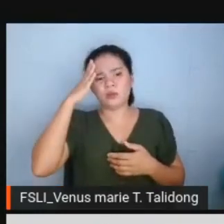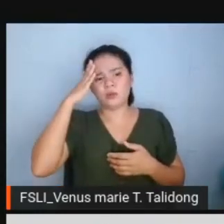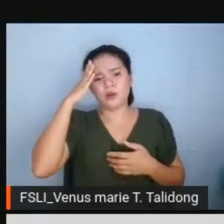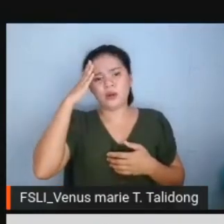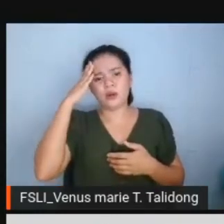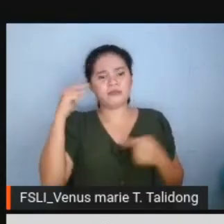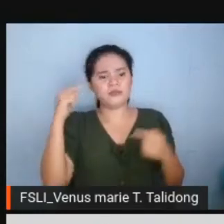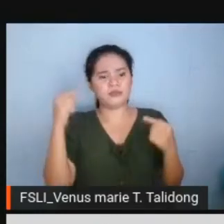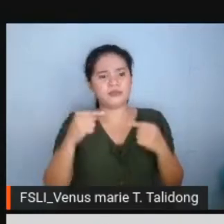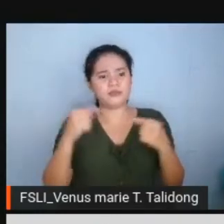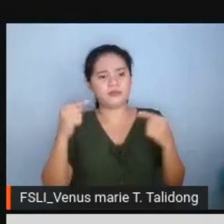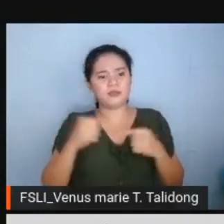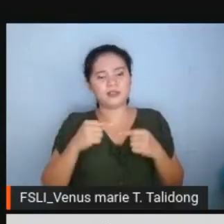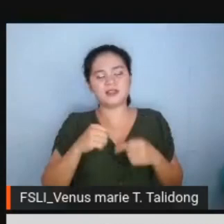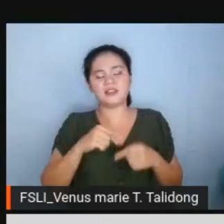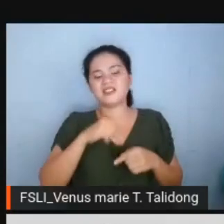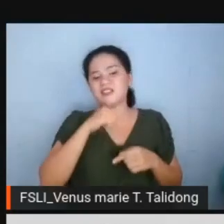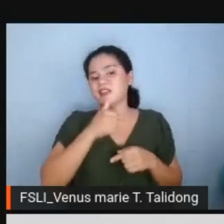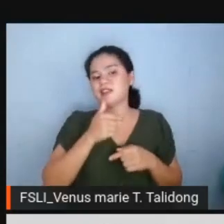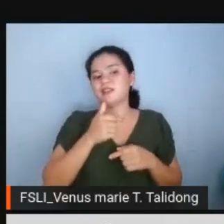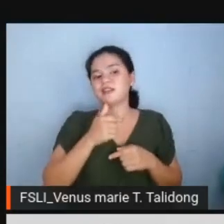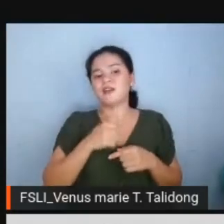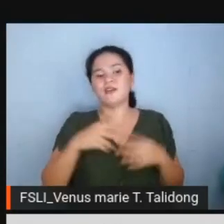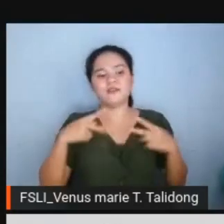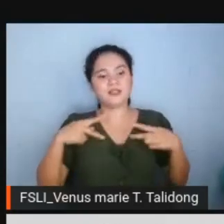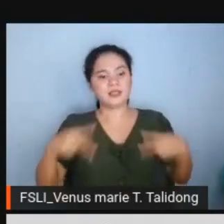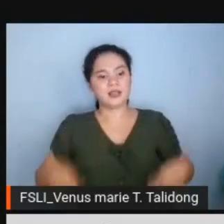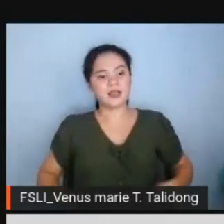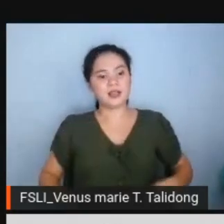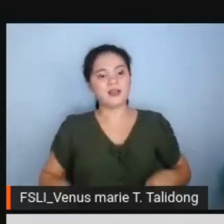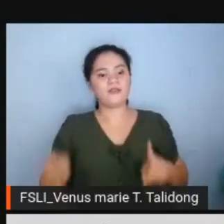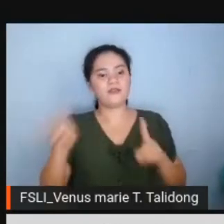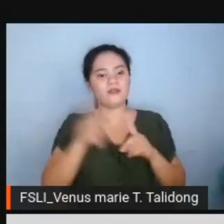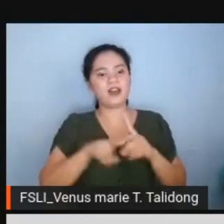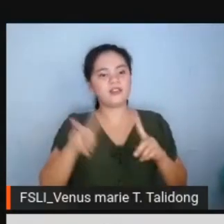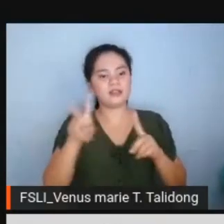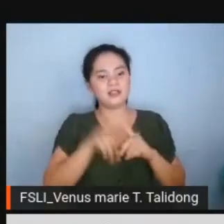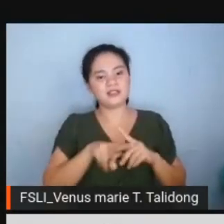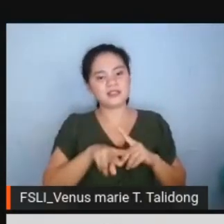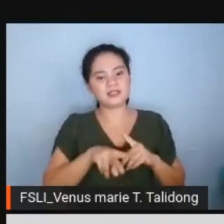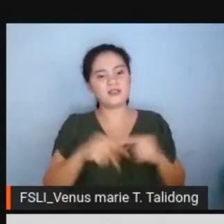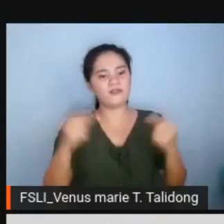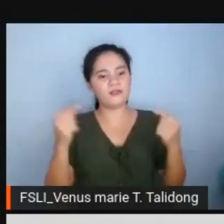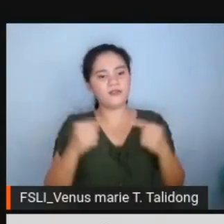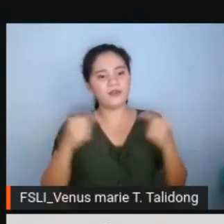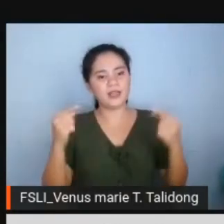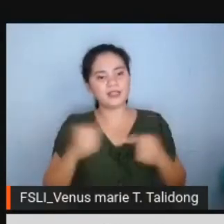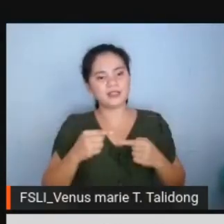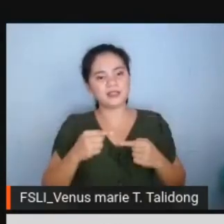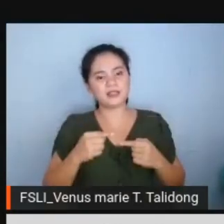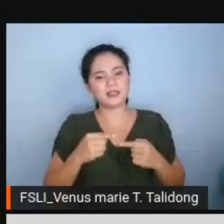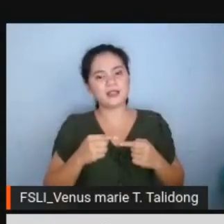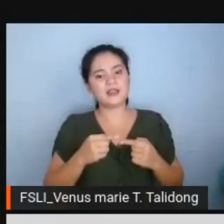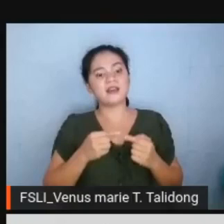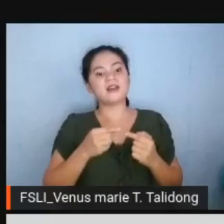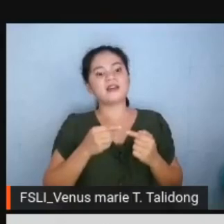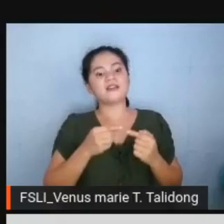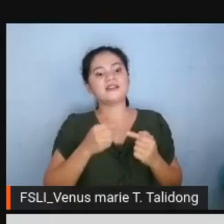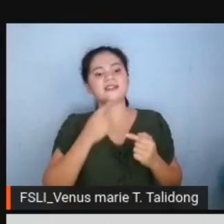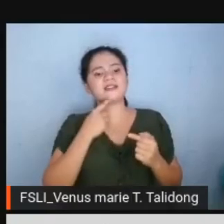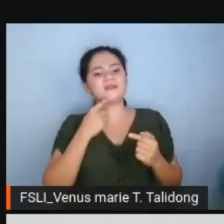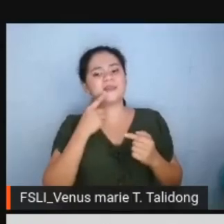physical violence here, but fight in a sense that we have to be straightforward,